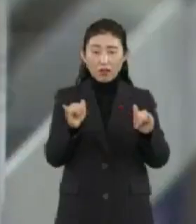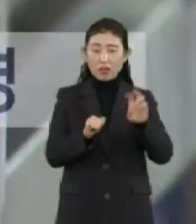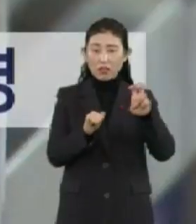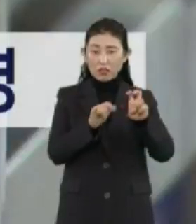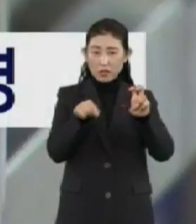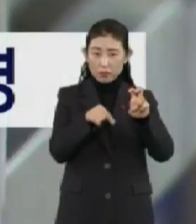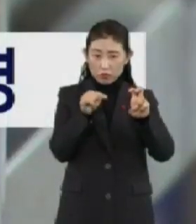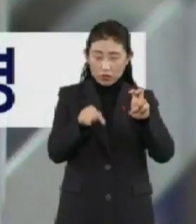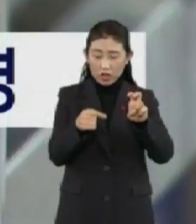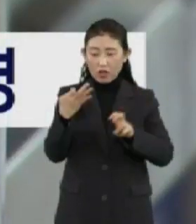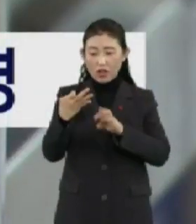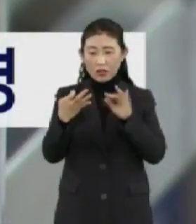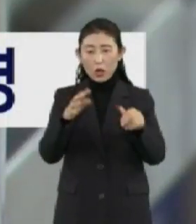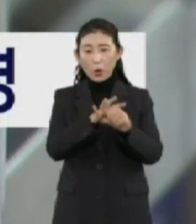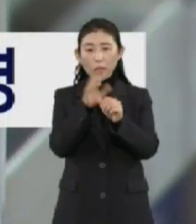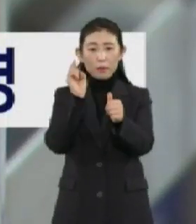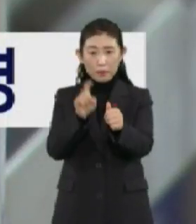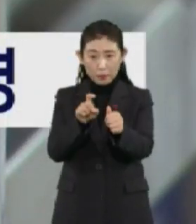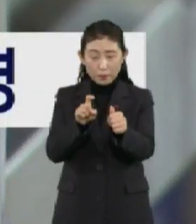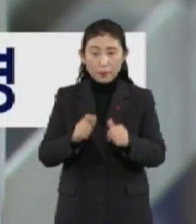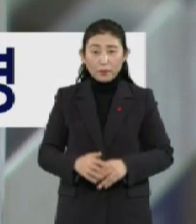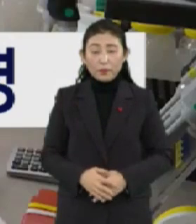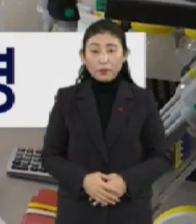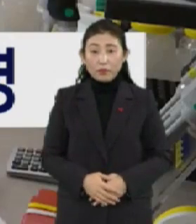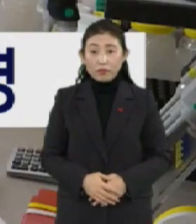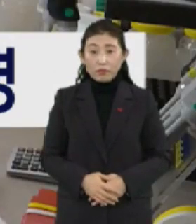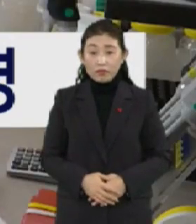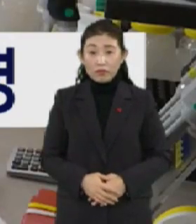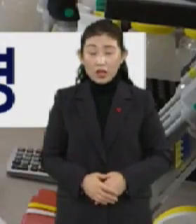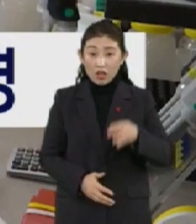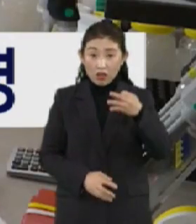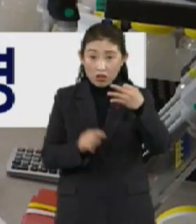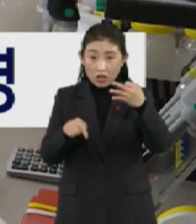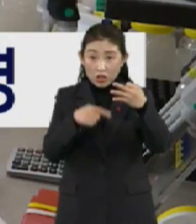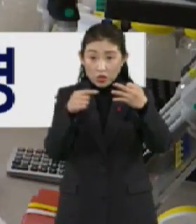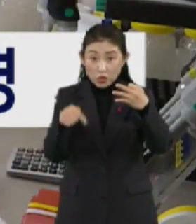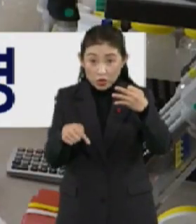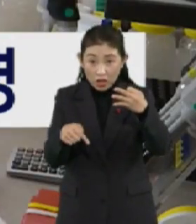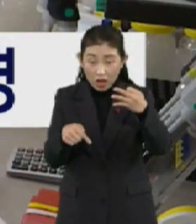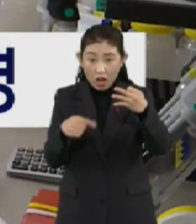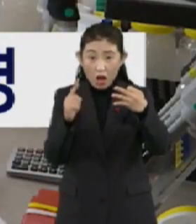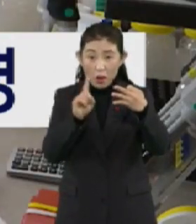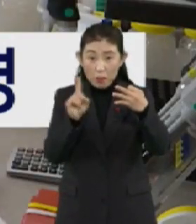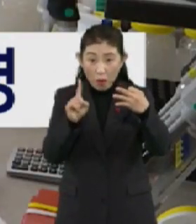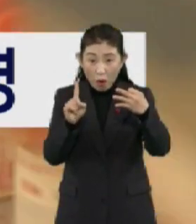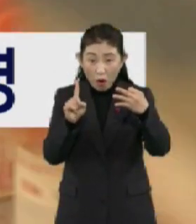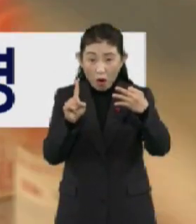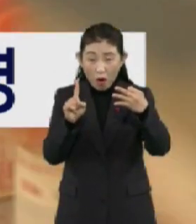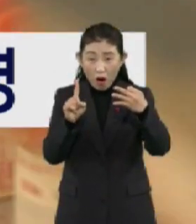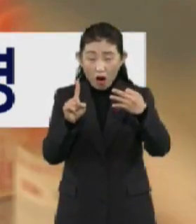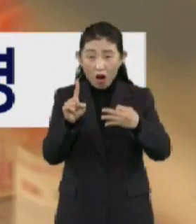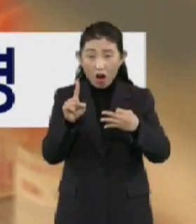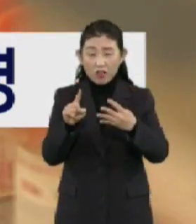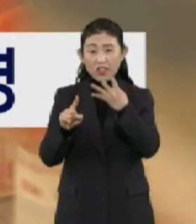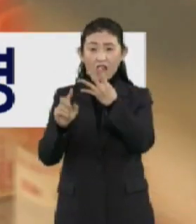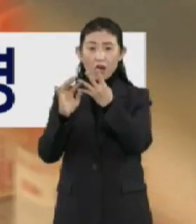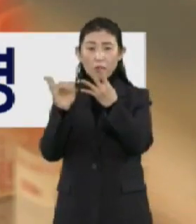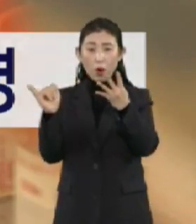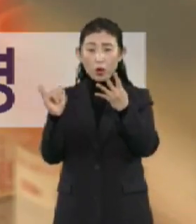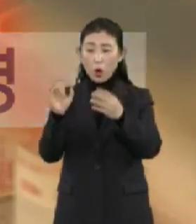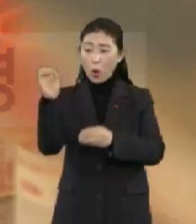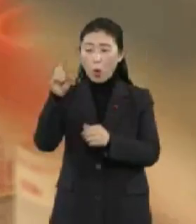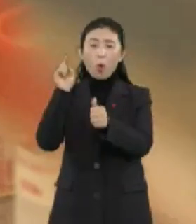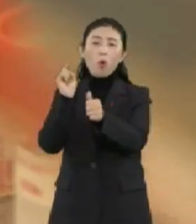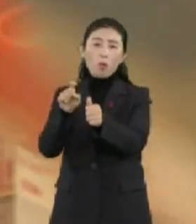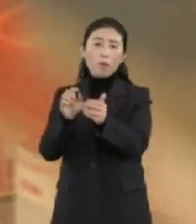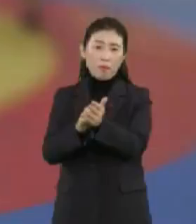포함해 14명이 코로나19에 감염됐습니다. 특히 이 가운데 지표 환자로 분류되는 감독을 포함해 4명이